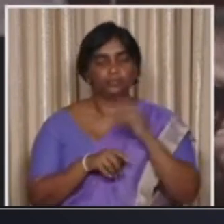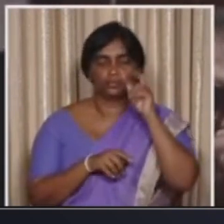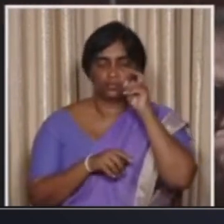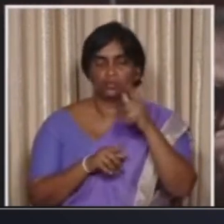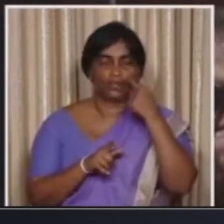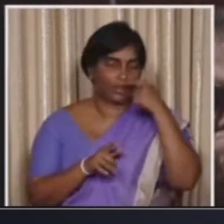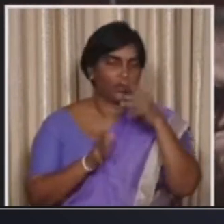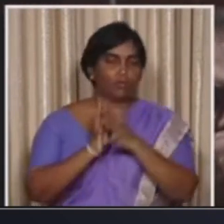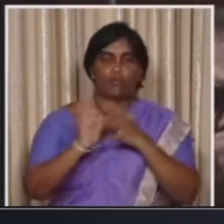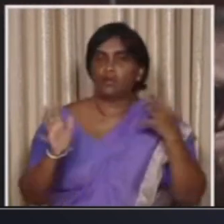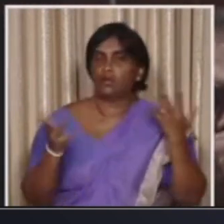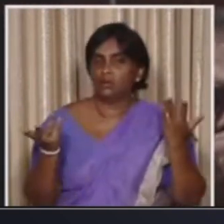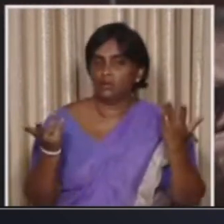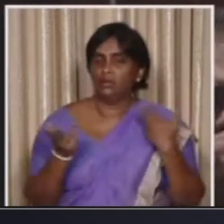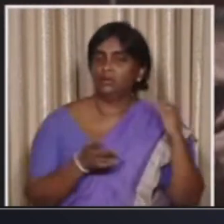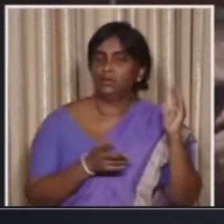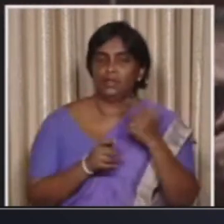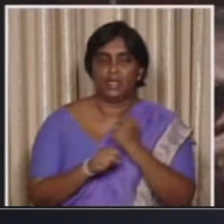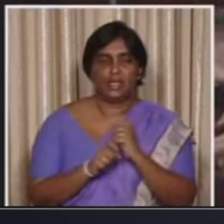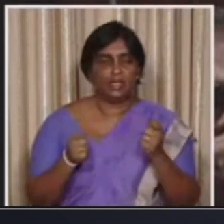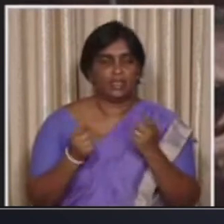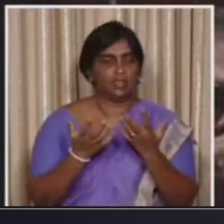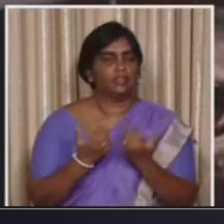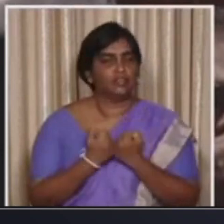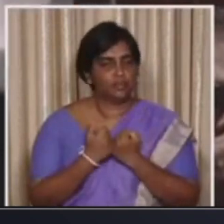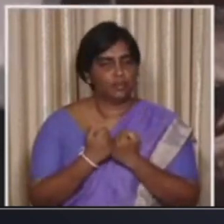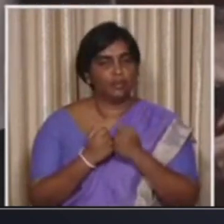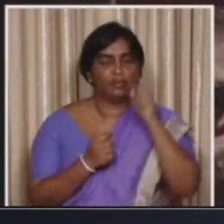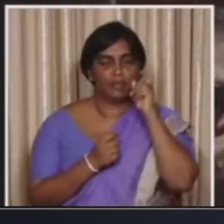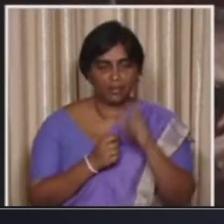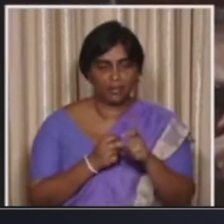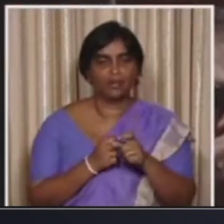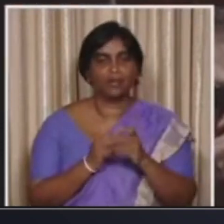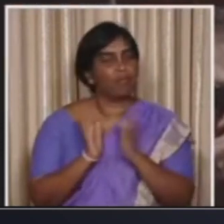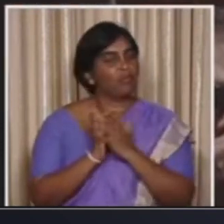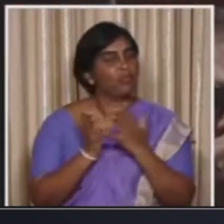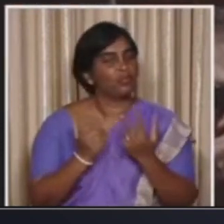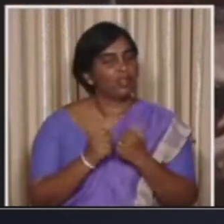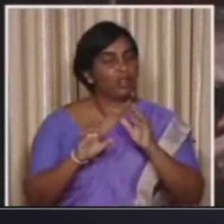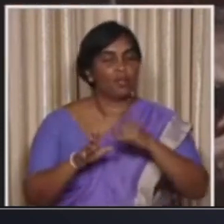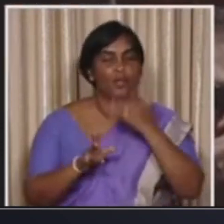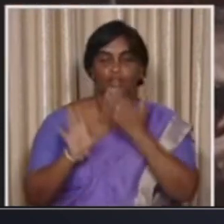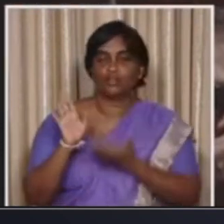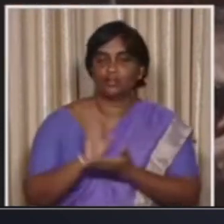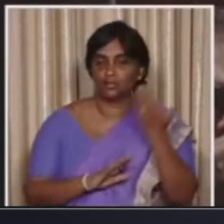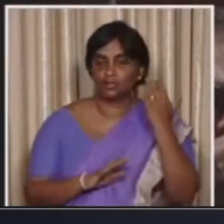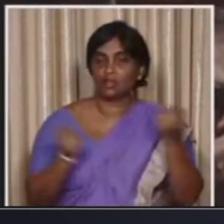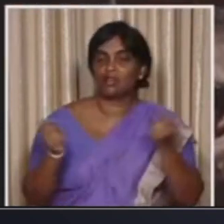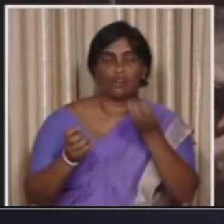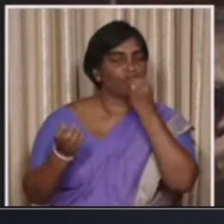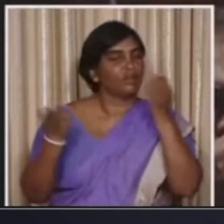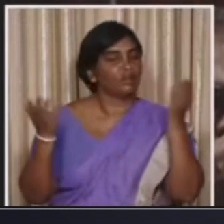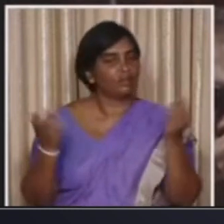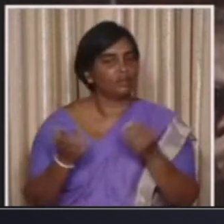තෙල් පොලින් නෑනේ හැමෝටම ගෑස් ගන්න පුළුවන්නේ බලන්නකො පොට්ටික ලැබෙනවා ළමයි ඉස්කෝලේ යනවා කඩේ බඩු